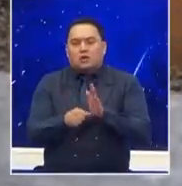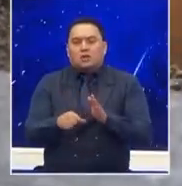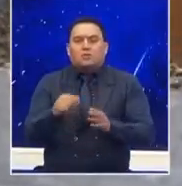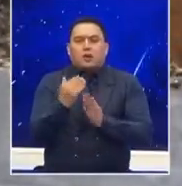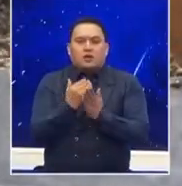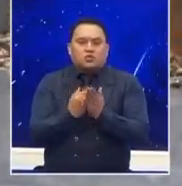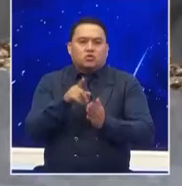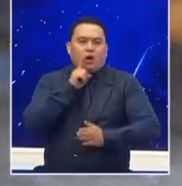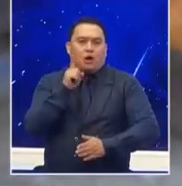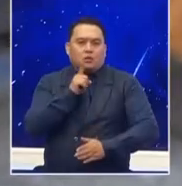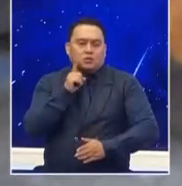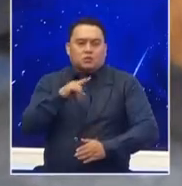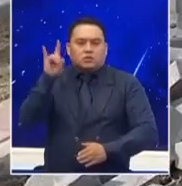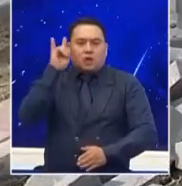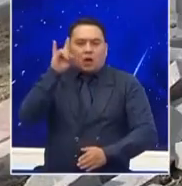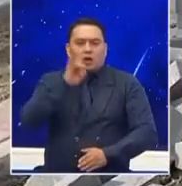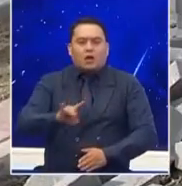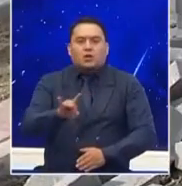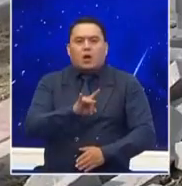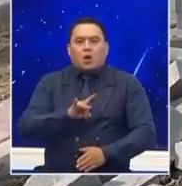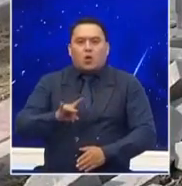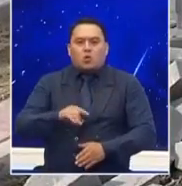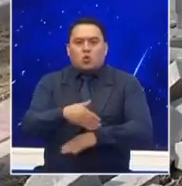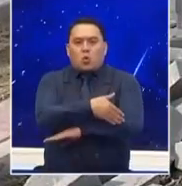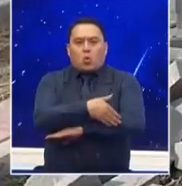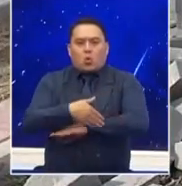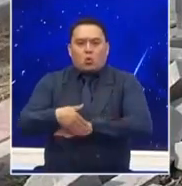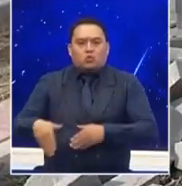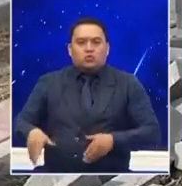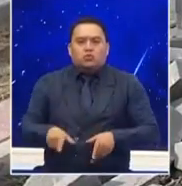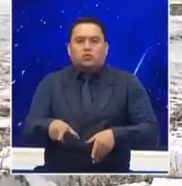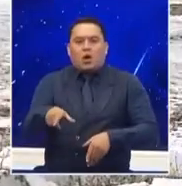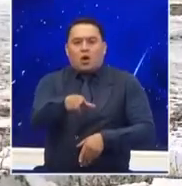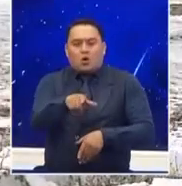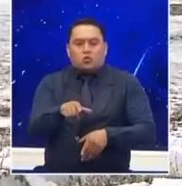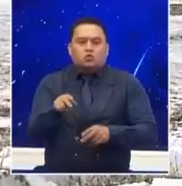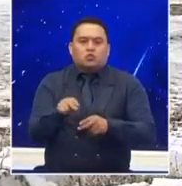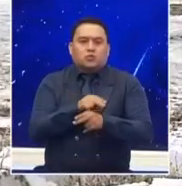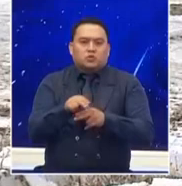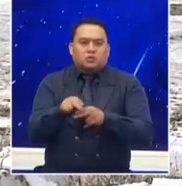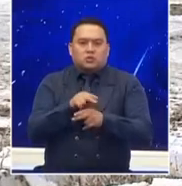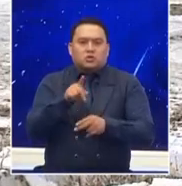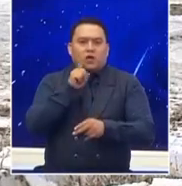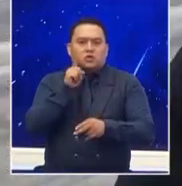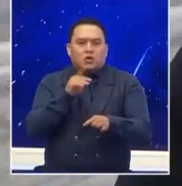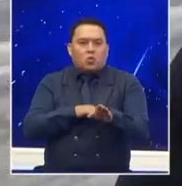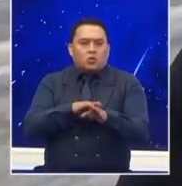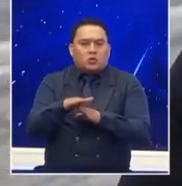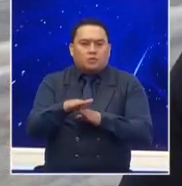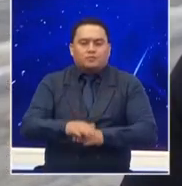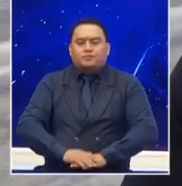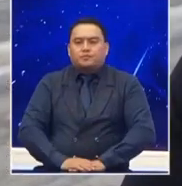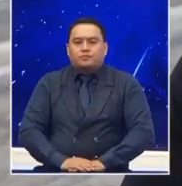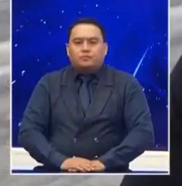жастар. Мәселен, Сарқан ауданына кіреберіс Бөгенбай Батыр көшесіндегі жаяу жүргіншілер жолының құрылыс жұмыстарын жастар атқаруда. Бөгенбай